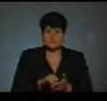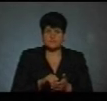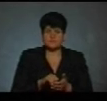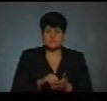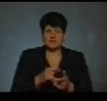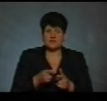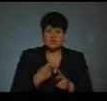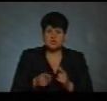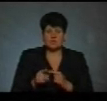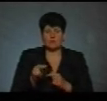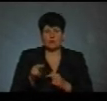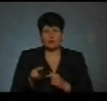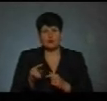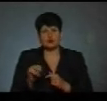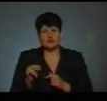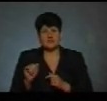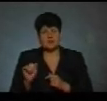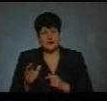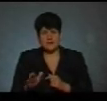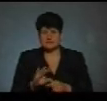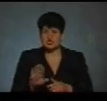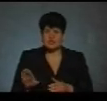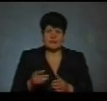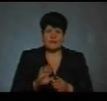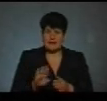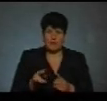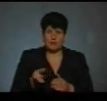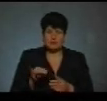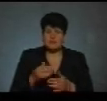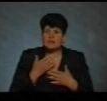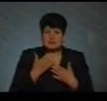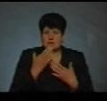чи Почаївського, чи не Почаївського, ми на той час ще не мали інформації.